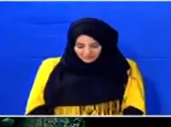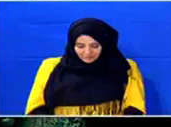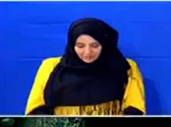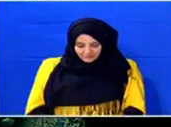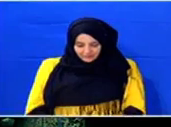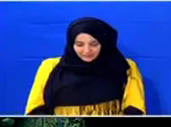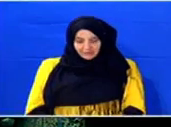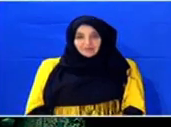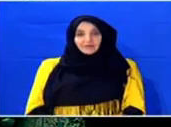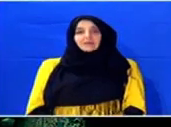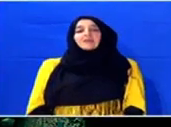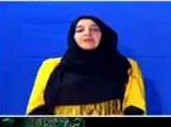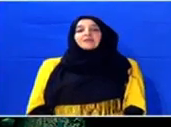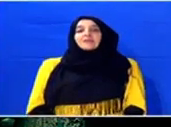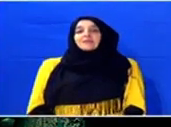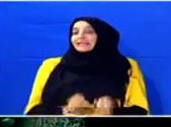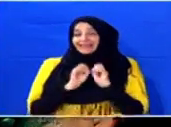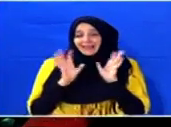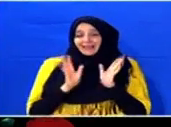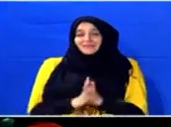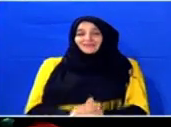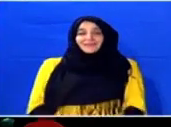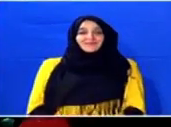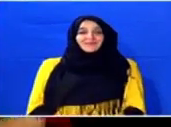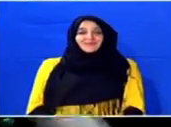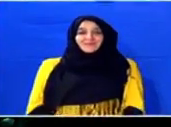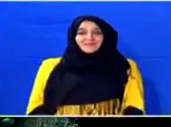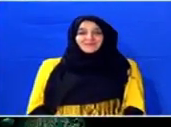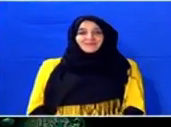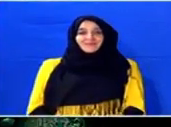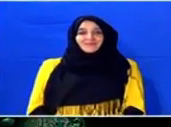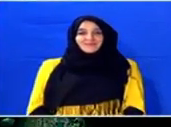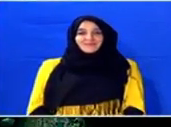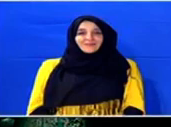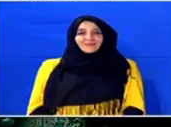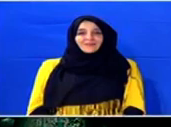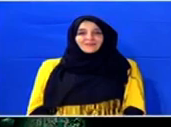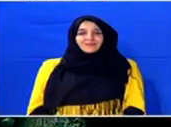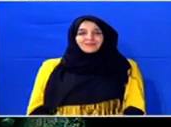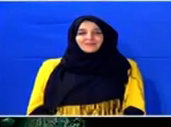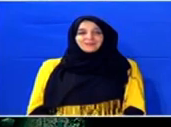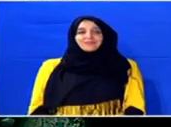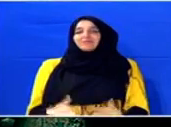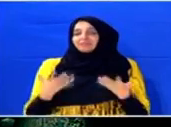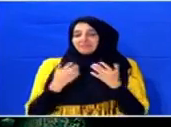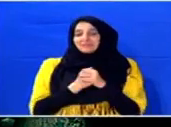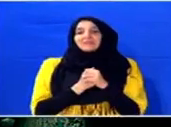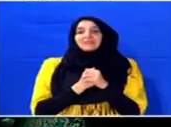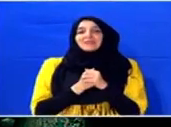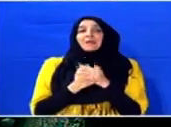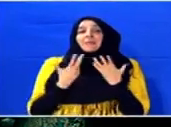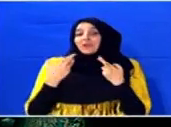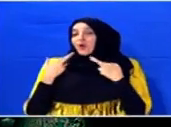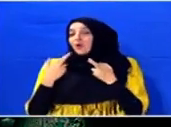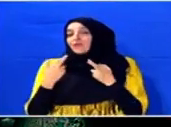واضح واضح سؤالك امين العفو نحن في الخدمه في برنامج الصلح خير عوده الى